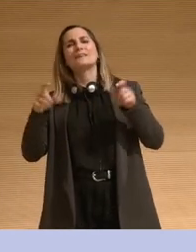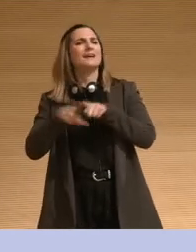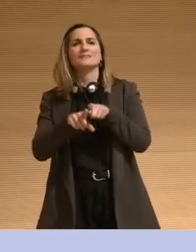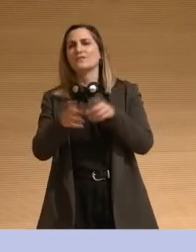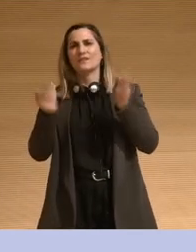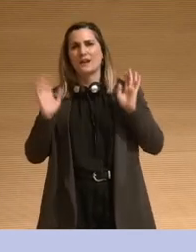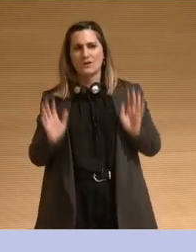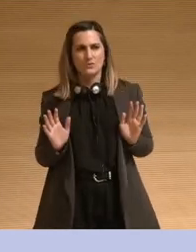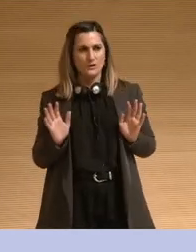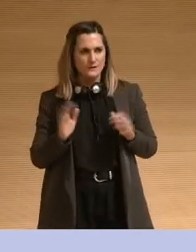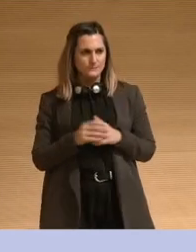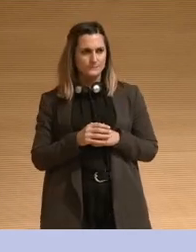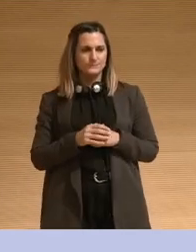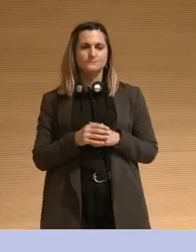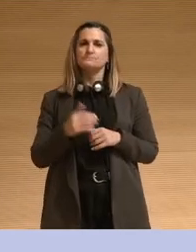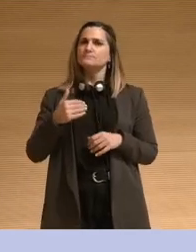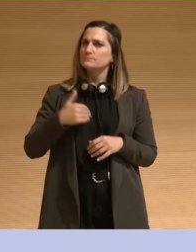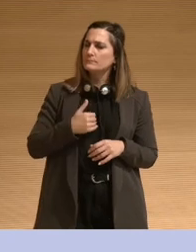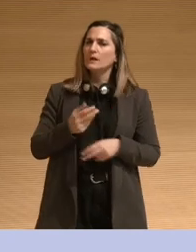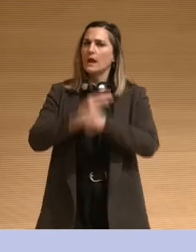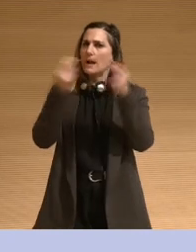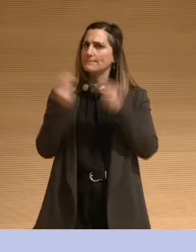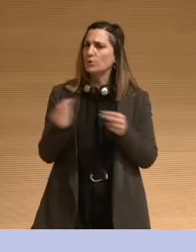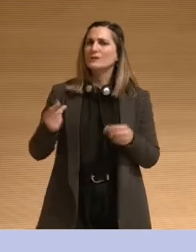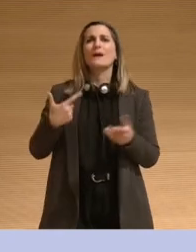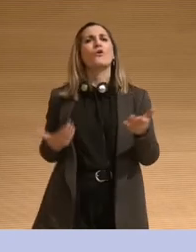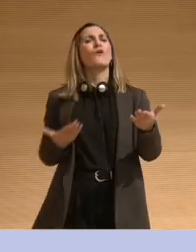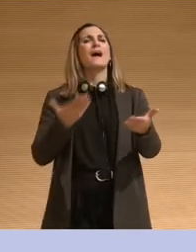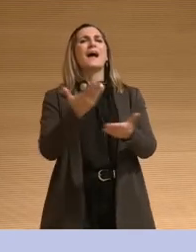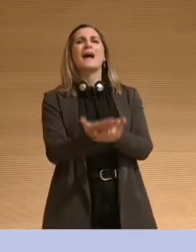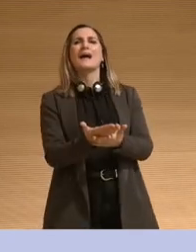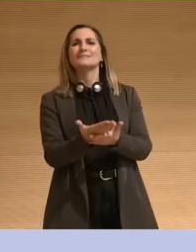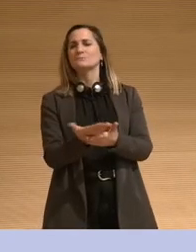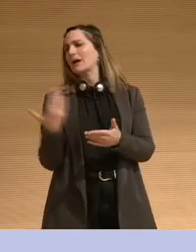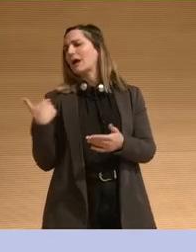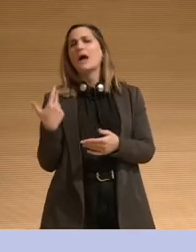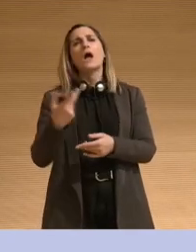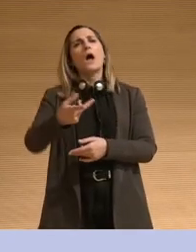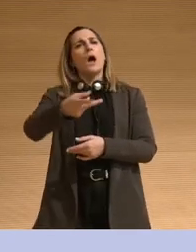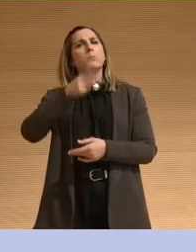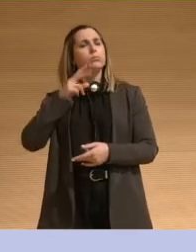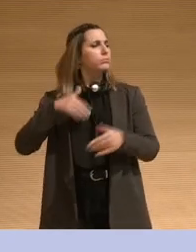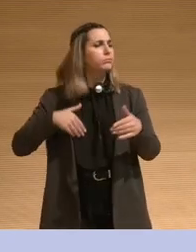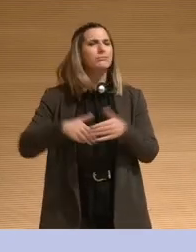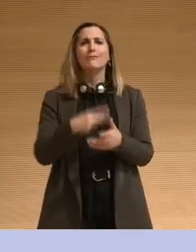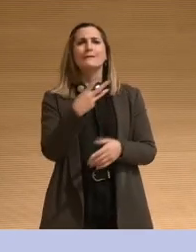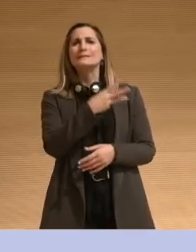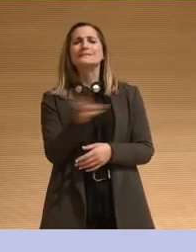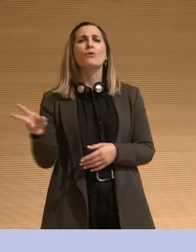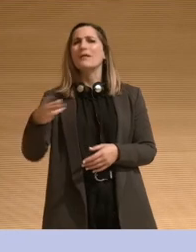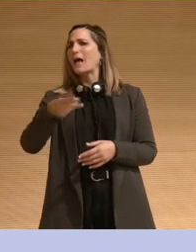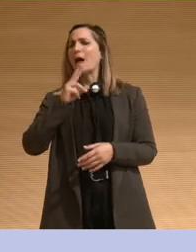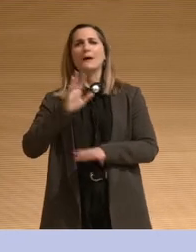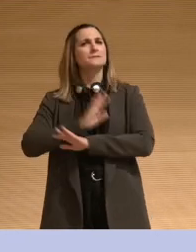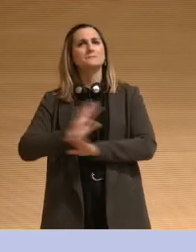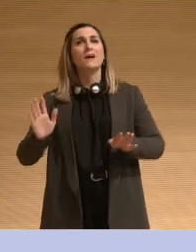μάλλον είναι ο λόγος για τον οποίο είχα απάντηση στο αίτημα που έκανα το πολύ σε 20 μέρες, αν θυμάμαι καλά, σε αντίθεση με ένα άλλο